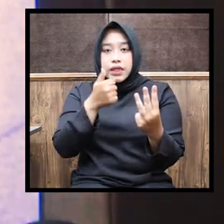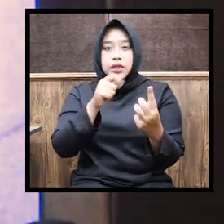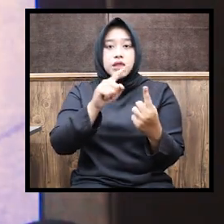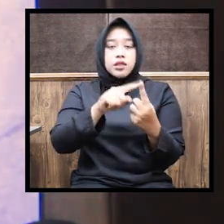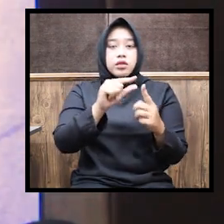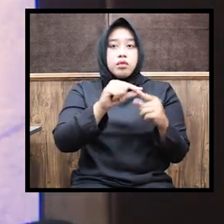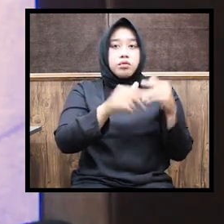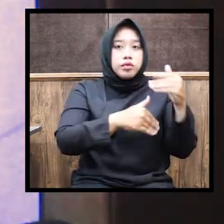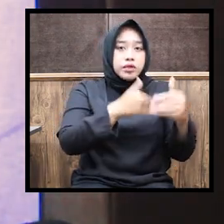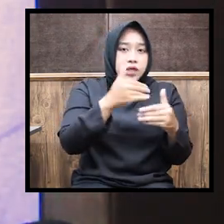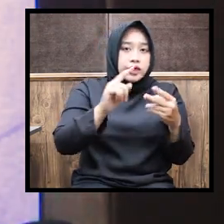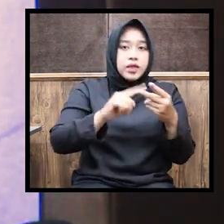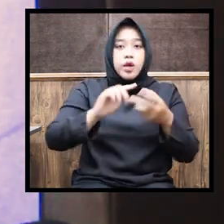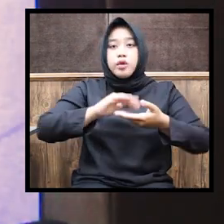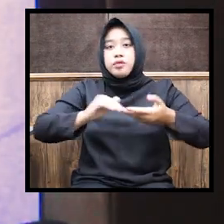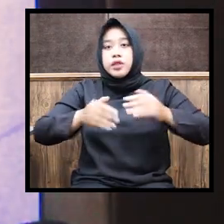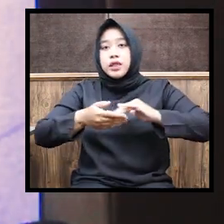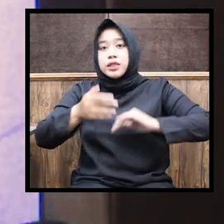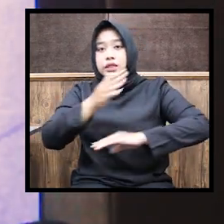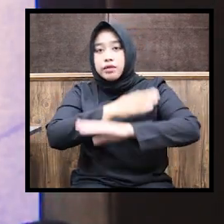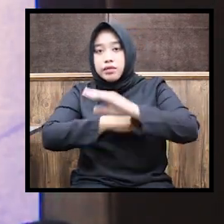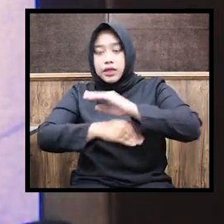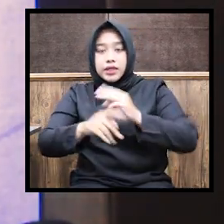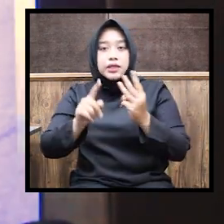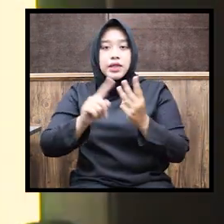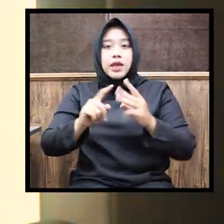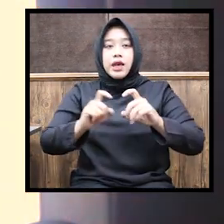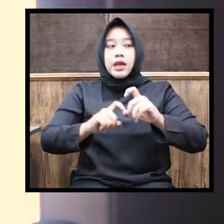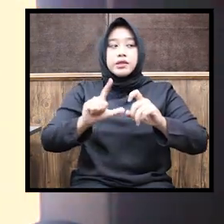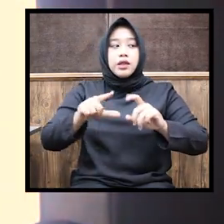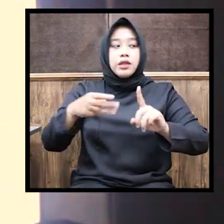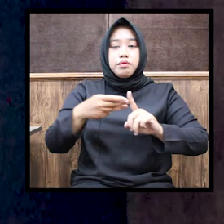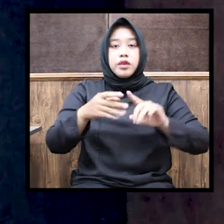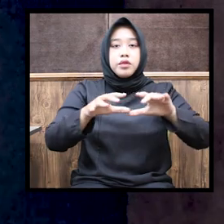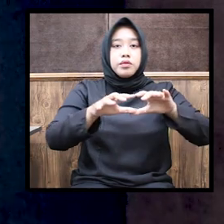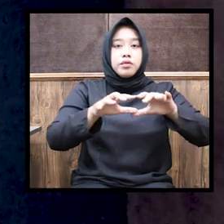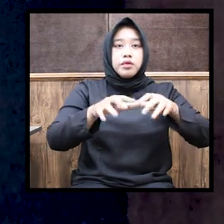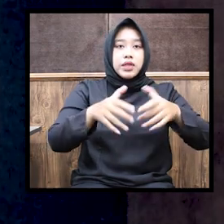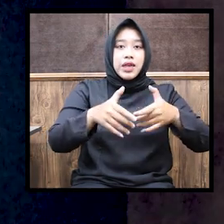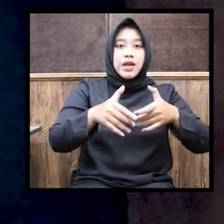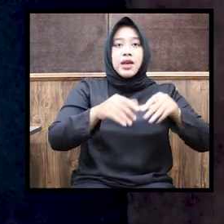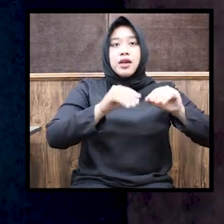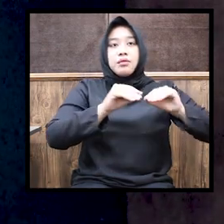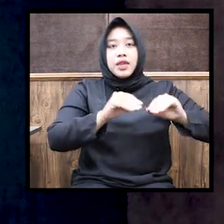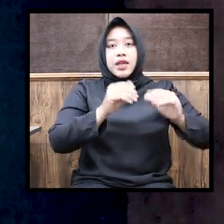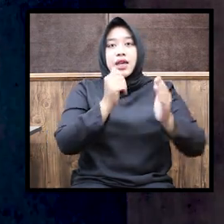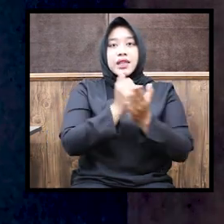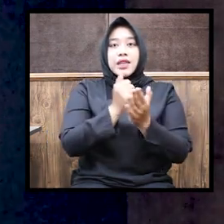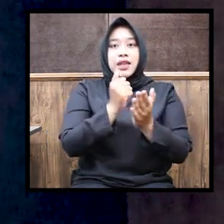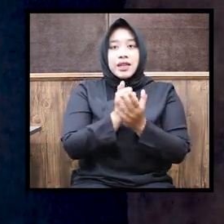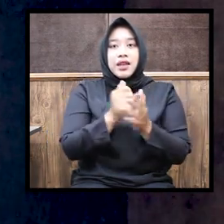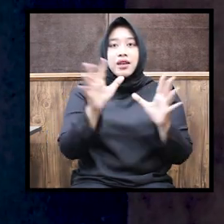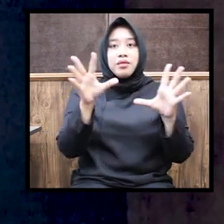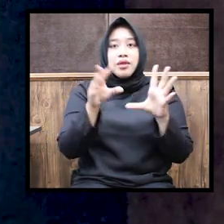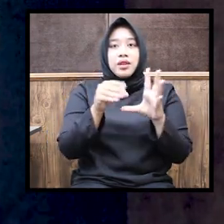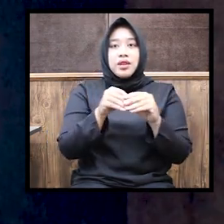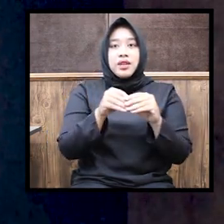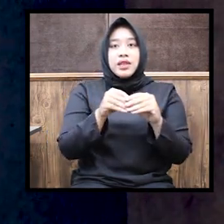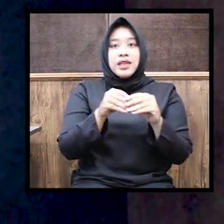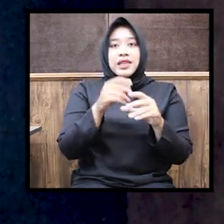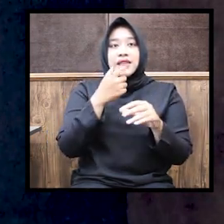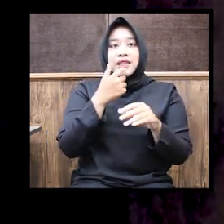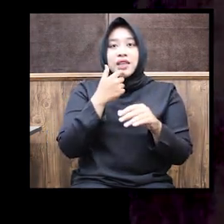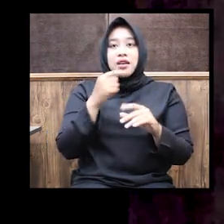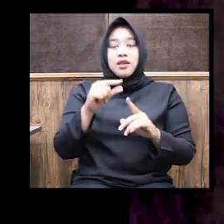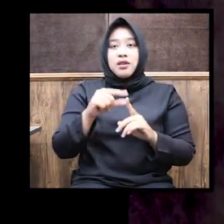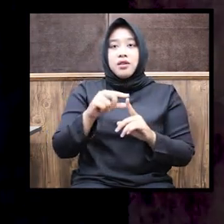komunitas penyang disabilitas dan SLB di dunia pendidikan dan ternyata kita merumuskan satu hal bahwa kita harus melakukan